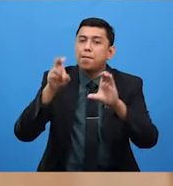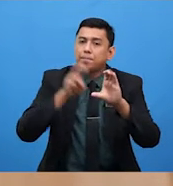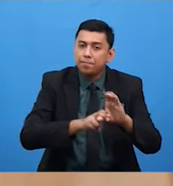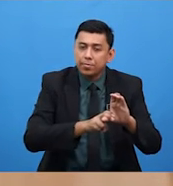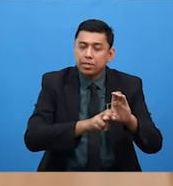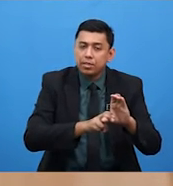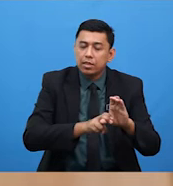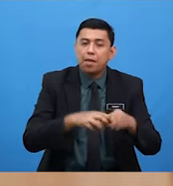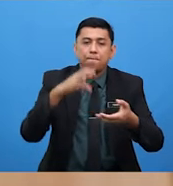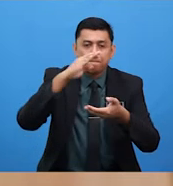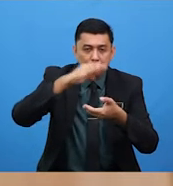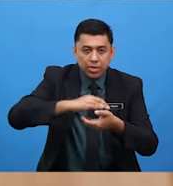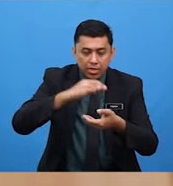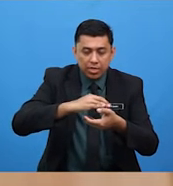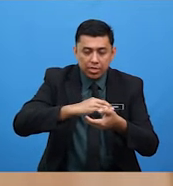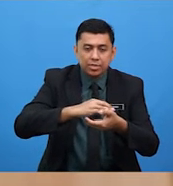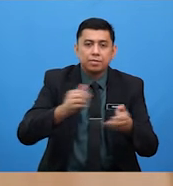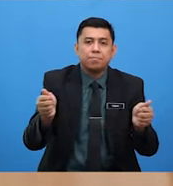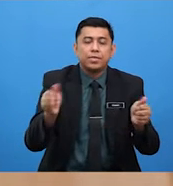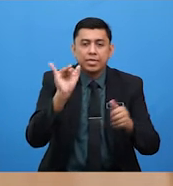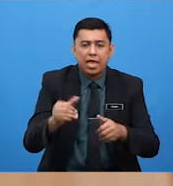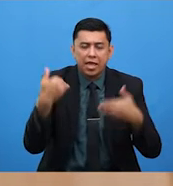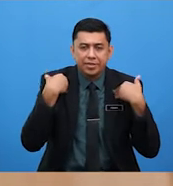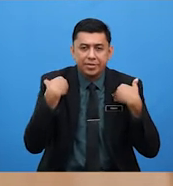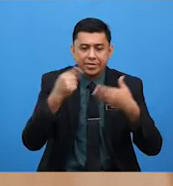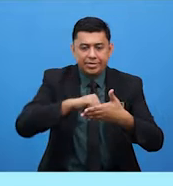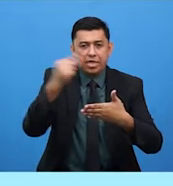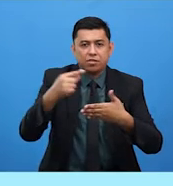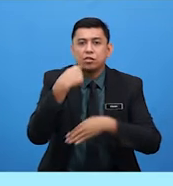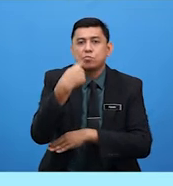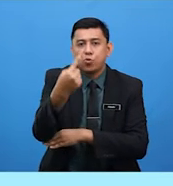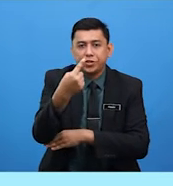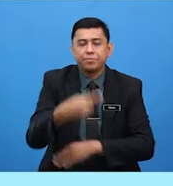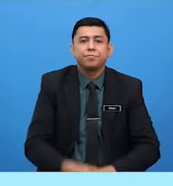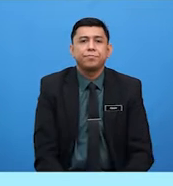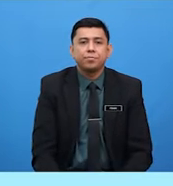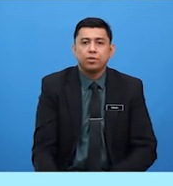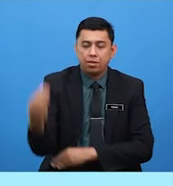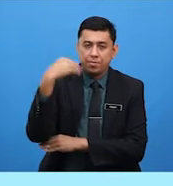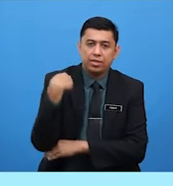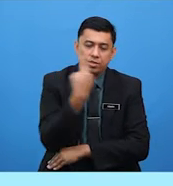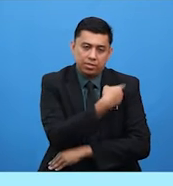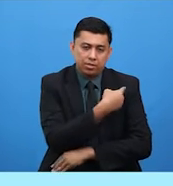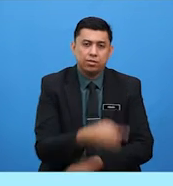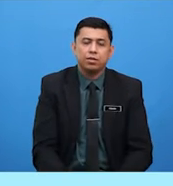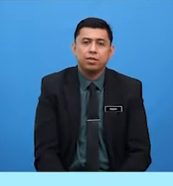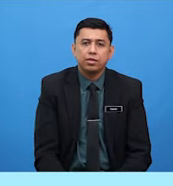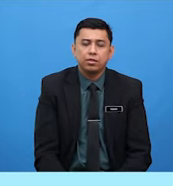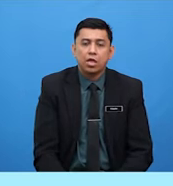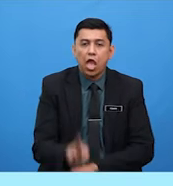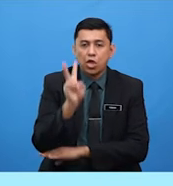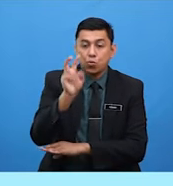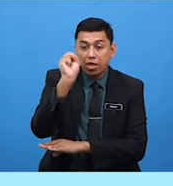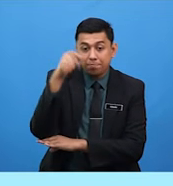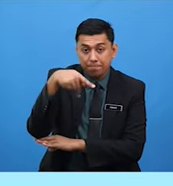bekas yang berisi dengan gas tersebut. Mari kita teruskan dengan standard pembelajaran yang